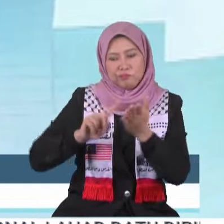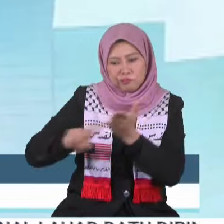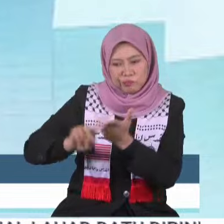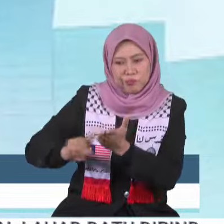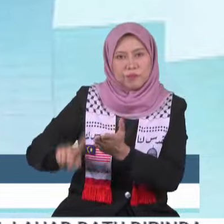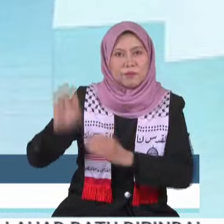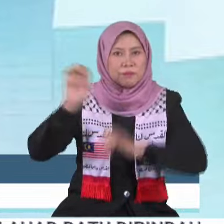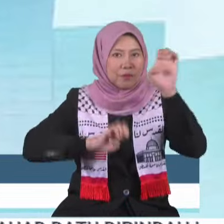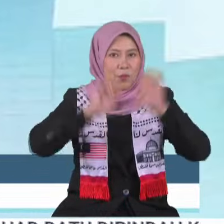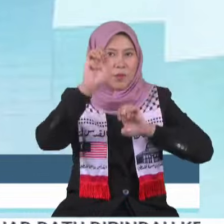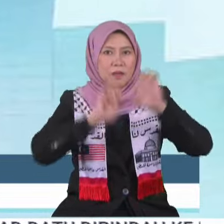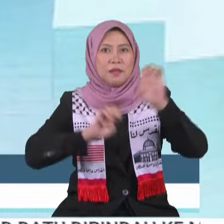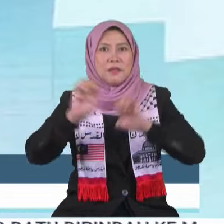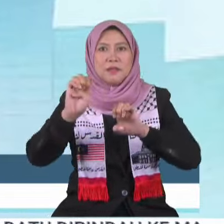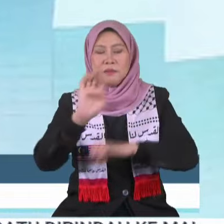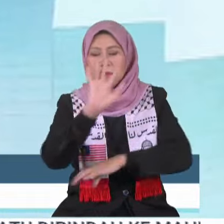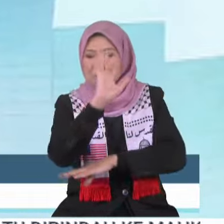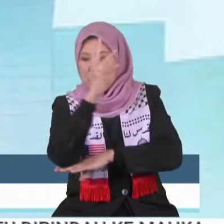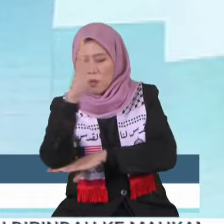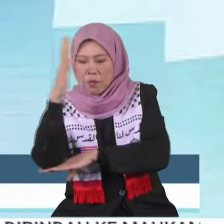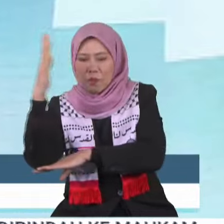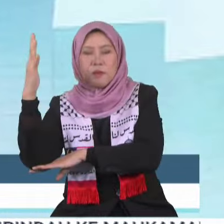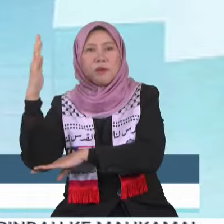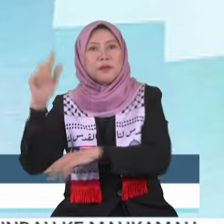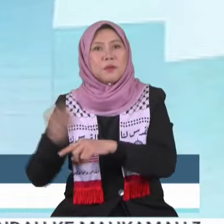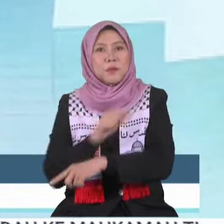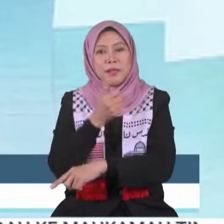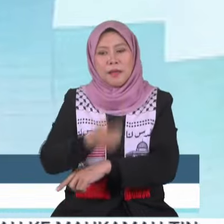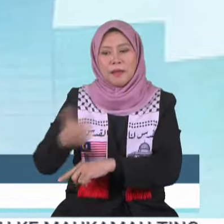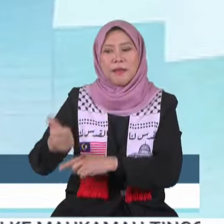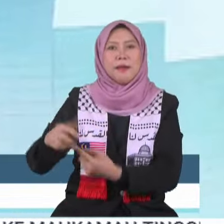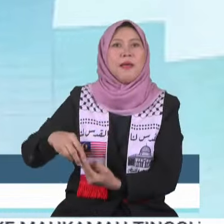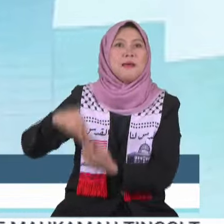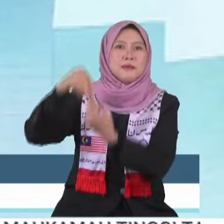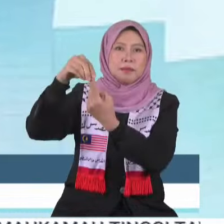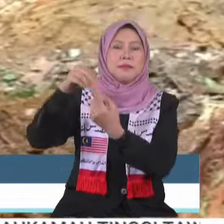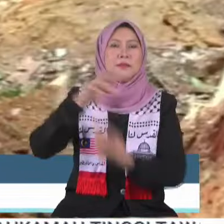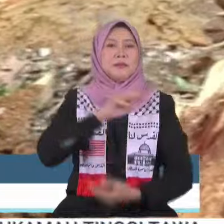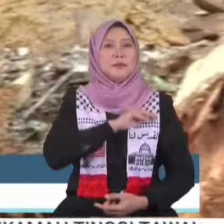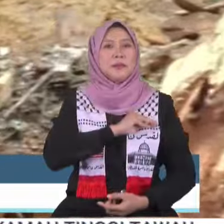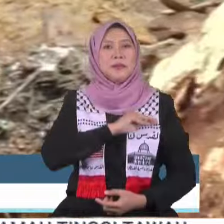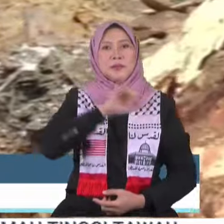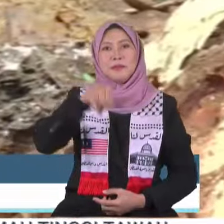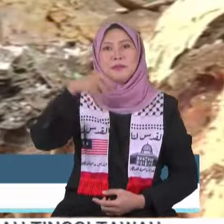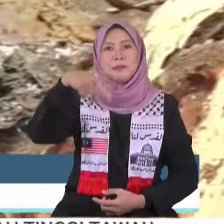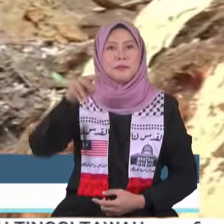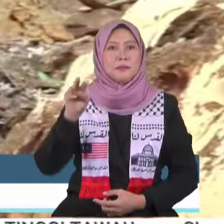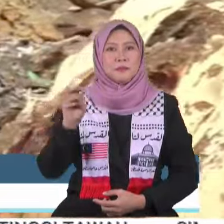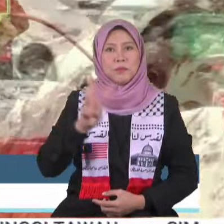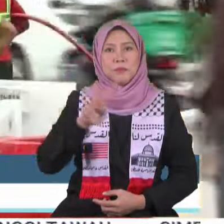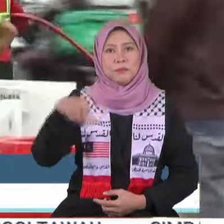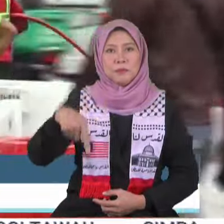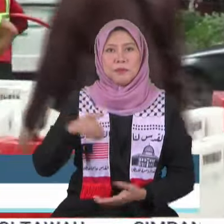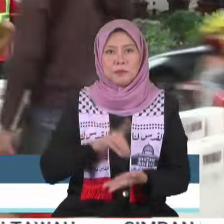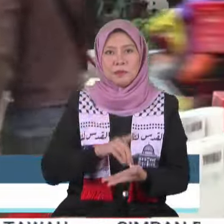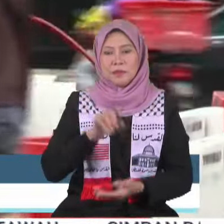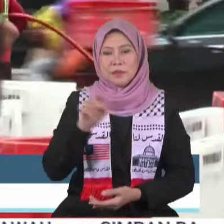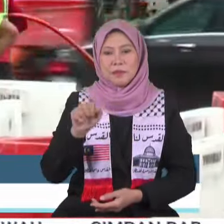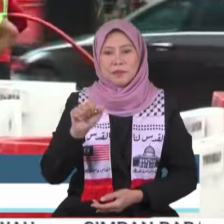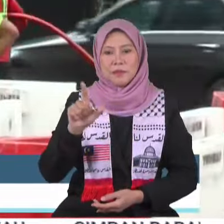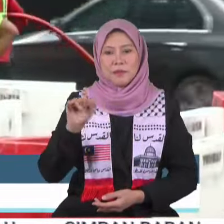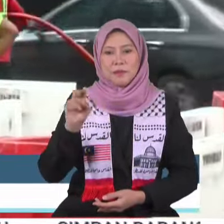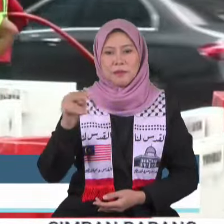dan penilaian terhadap keadaan struktur pokok menggunakan peralatan khas. Menteri di Jabatan Perdana Menteri Wilayah Persekutuan, Dr. Zaliha